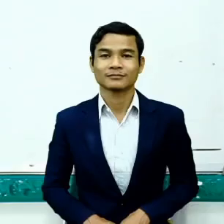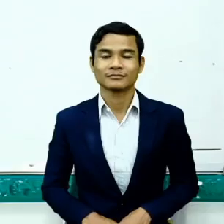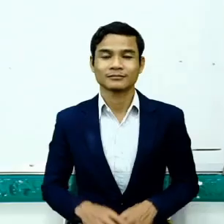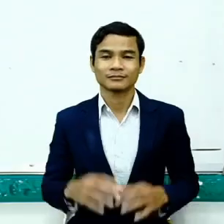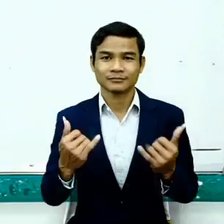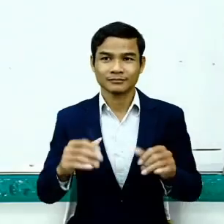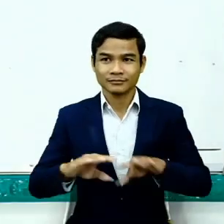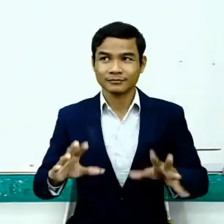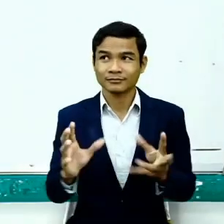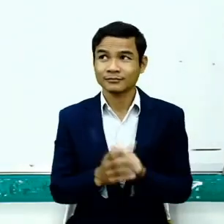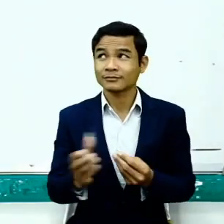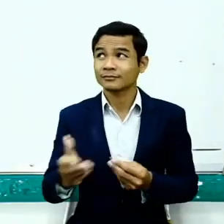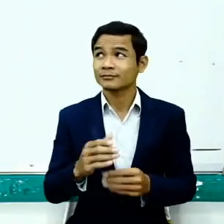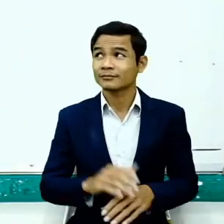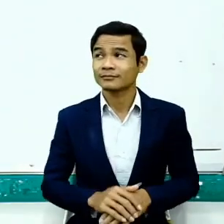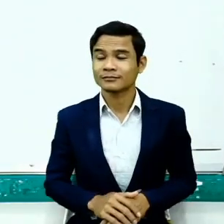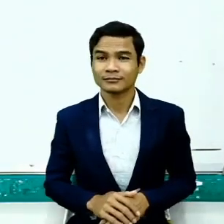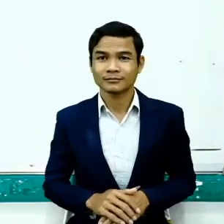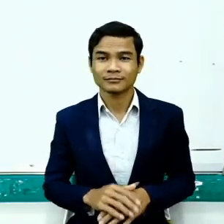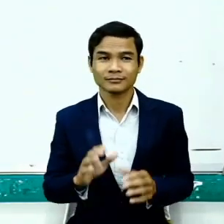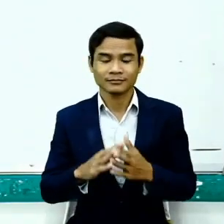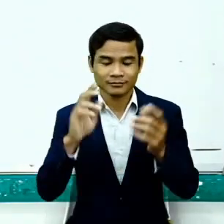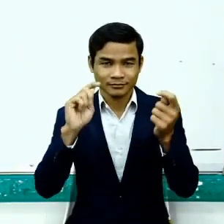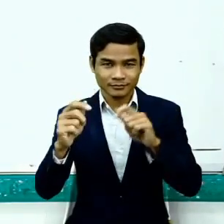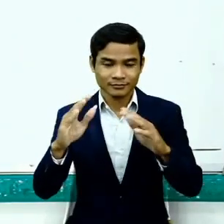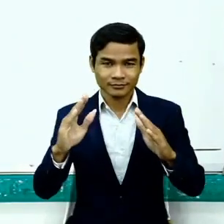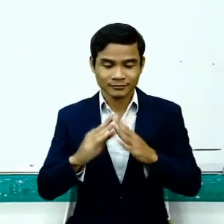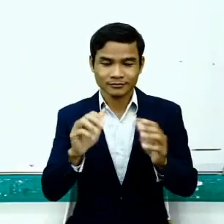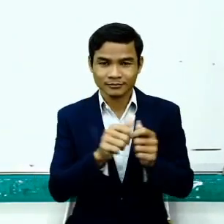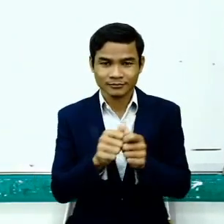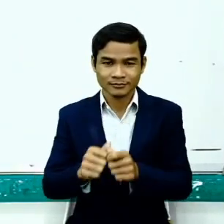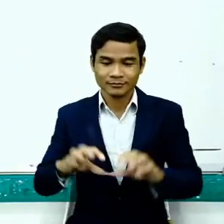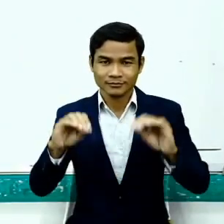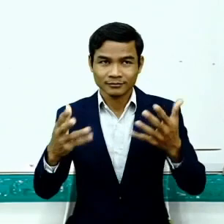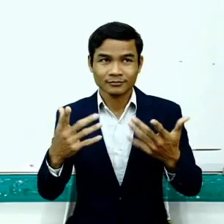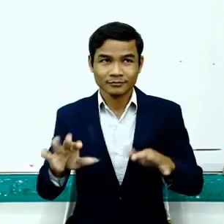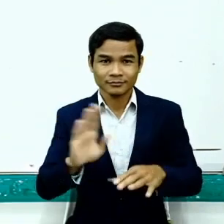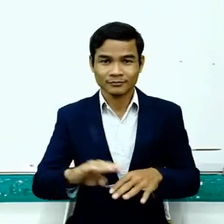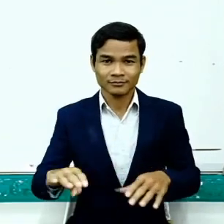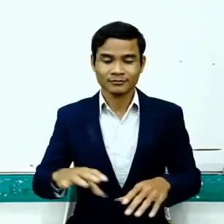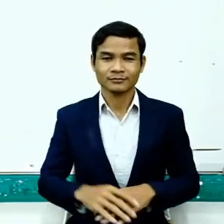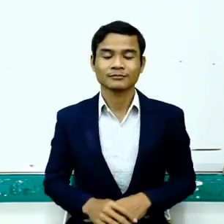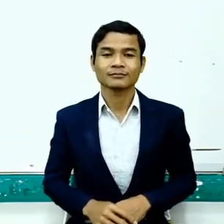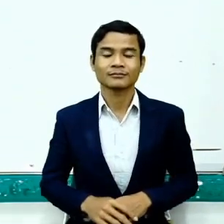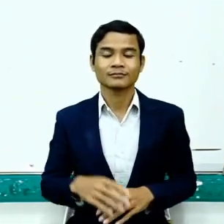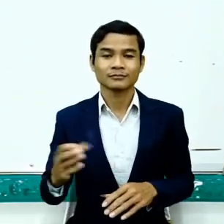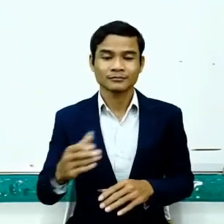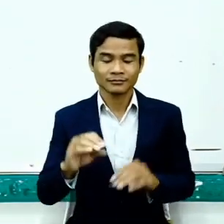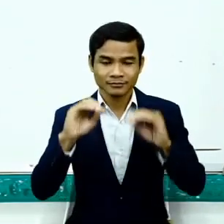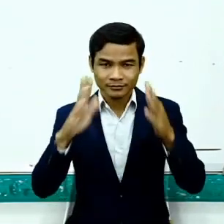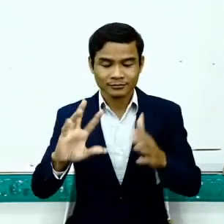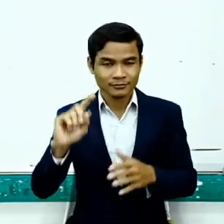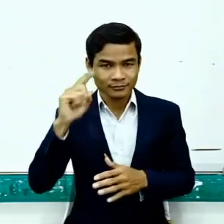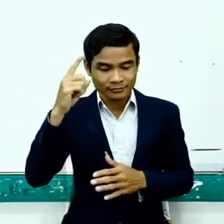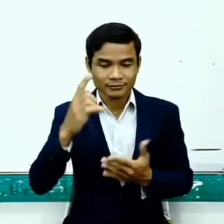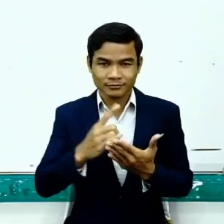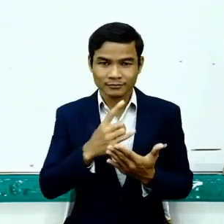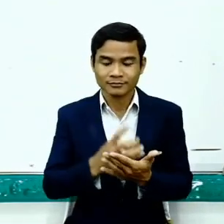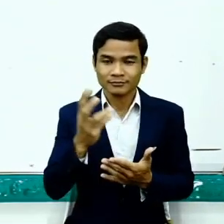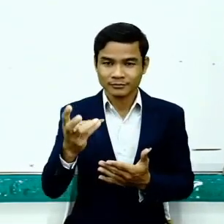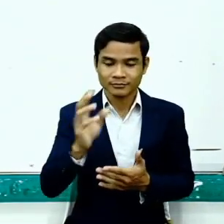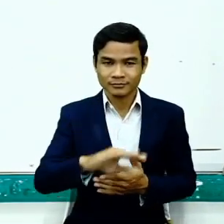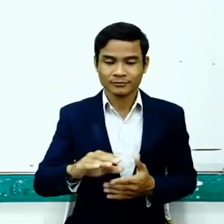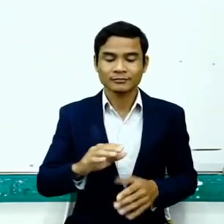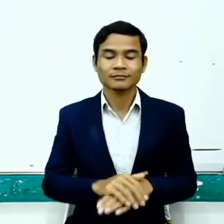Chà, chắc ngày lấy ní con bán chà. Bán cầm nái cái cặp cho mùi nè cổ rùi rọt hai nè con á. Chà, chắc ngày cổ xâm lực mê riêng con mình tịch